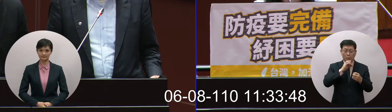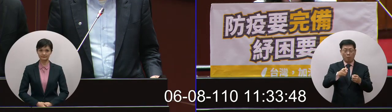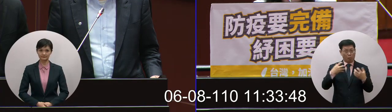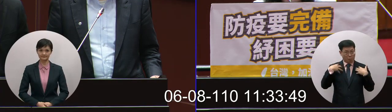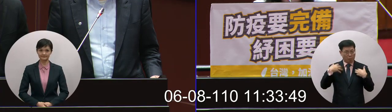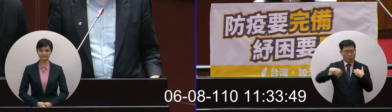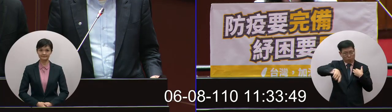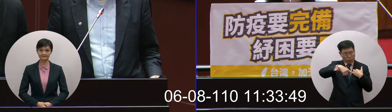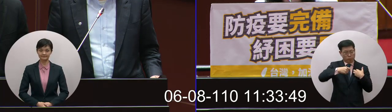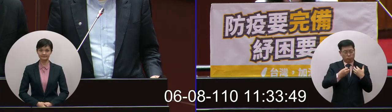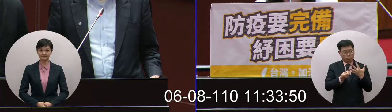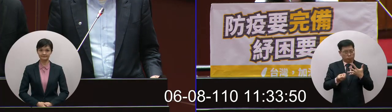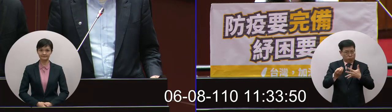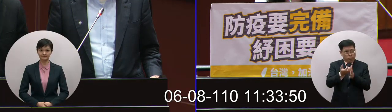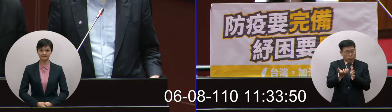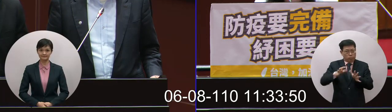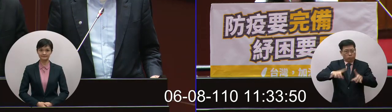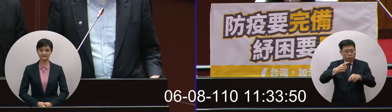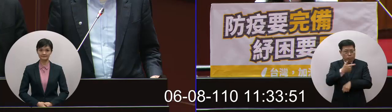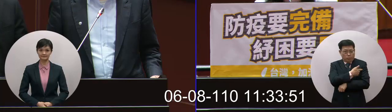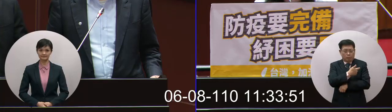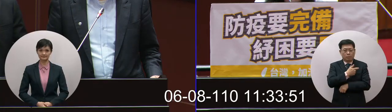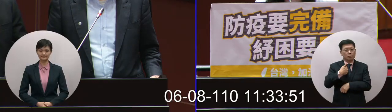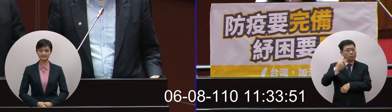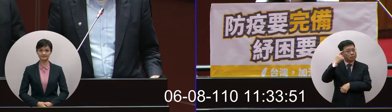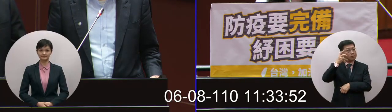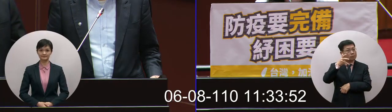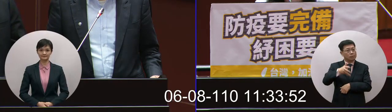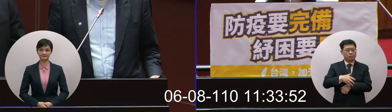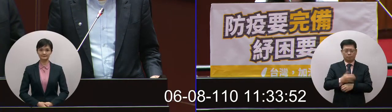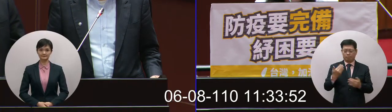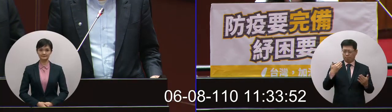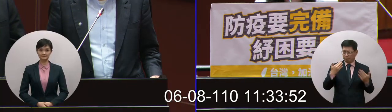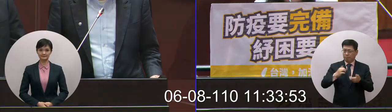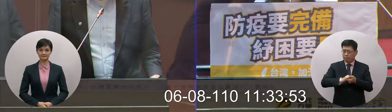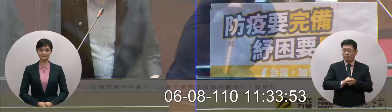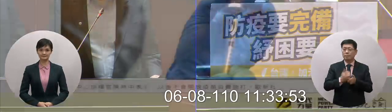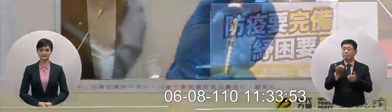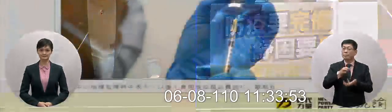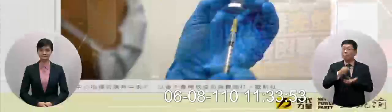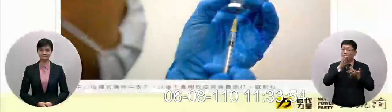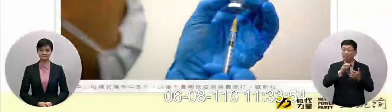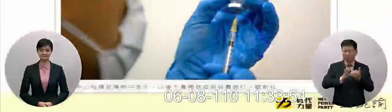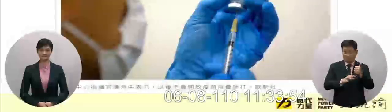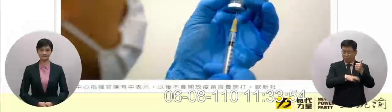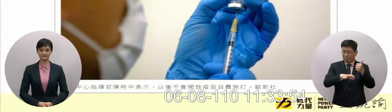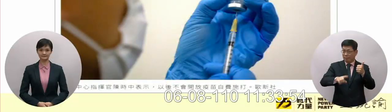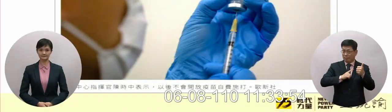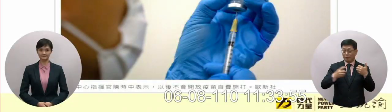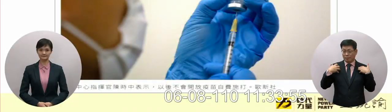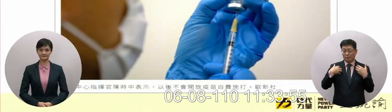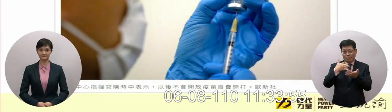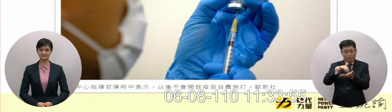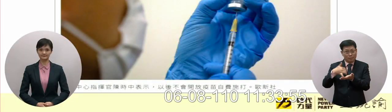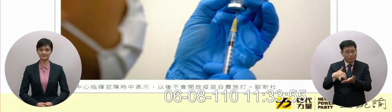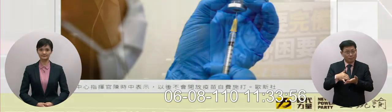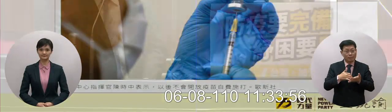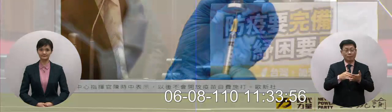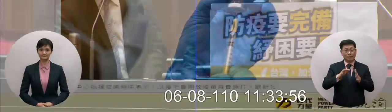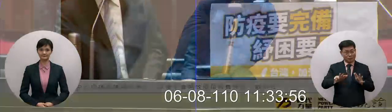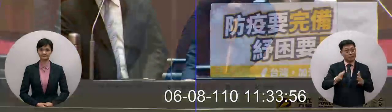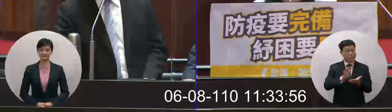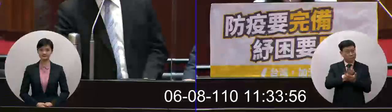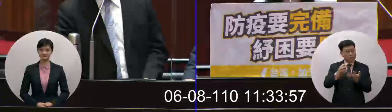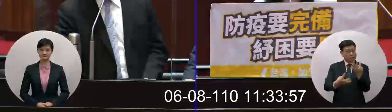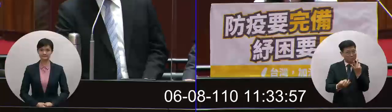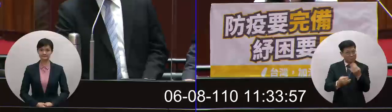打顺序，也可能会往前调整的部分。但是呢，我们想请教清楚的确认的是，刚刚您提到各部会来进行做盘点，那未来在这个盘点的部分，大概